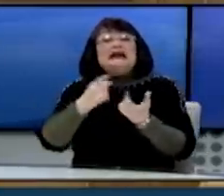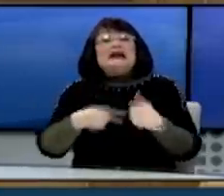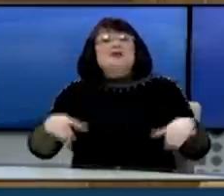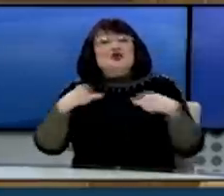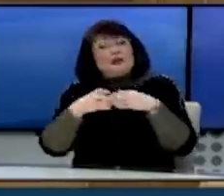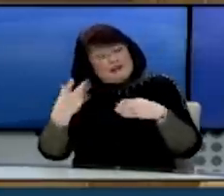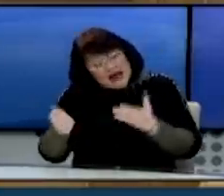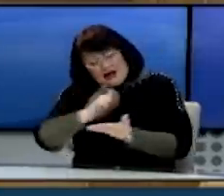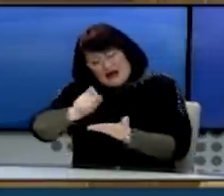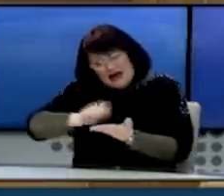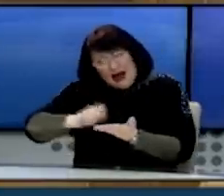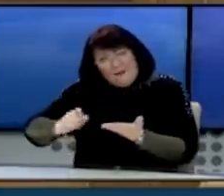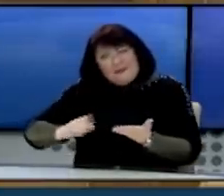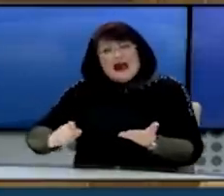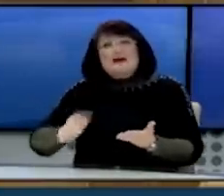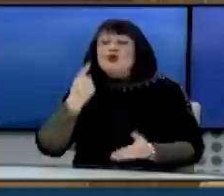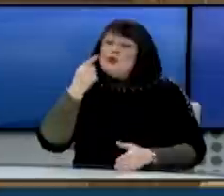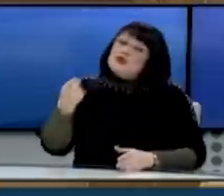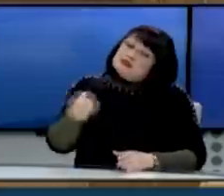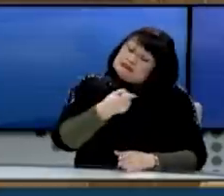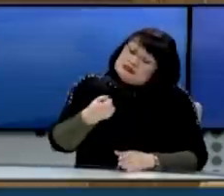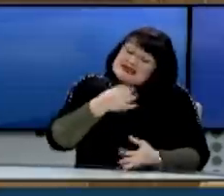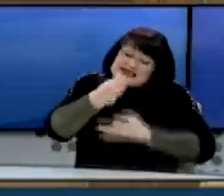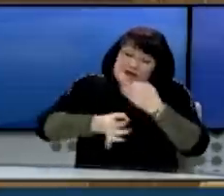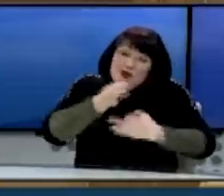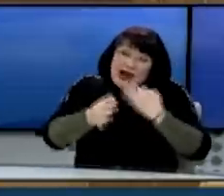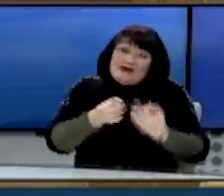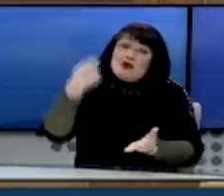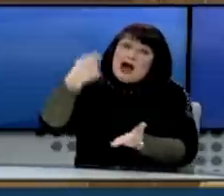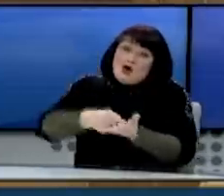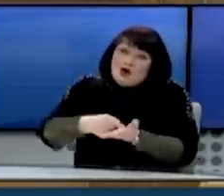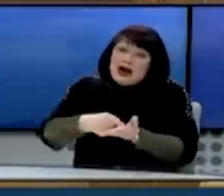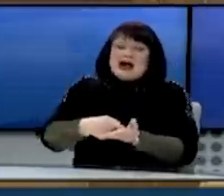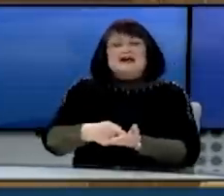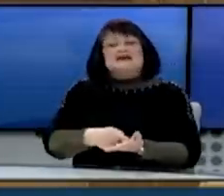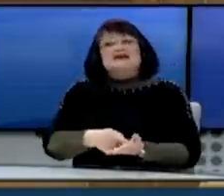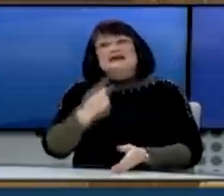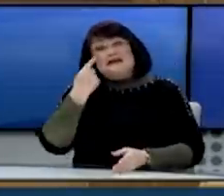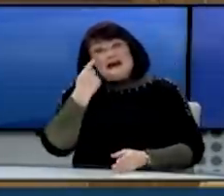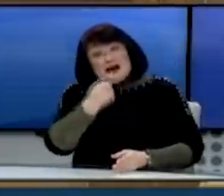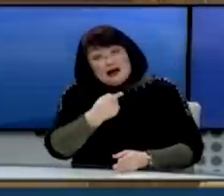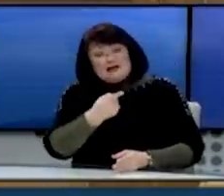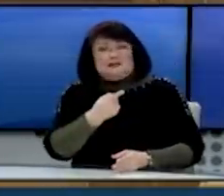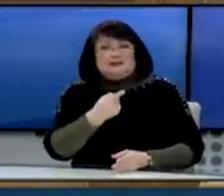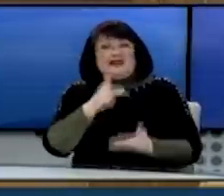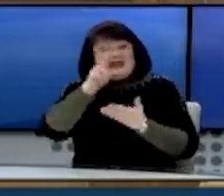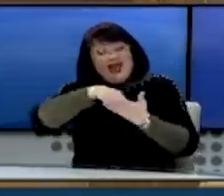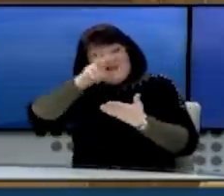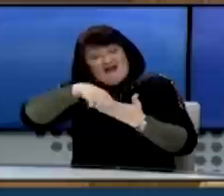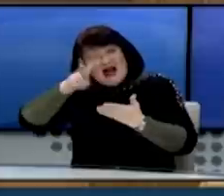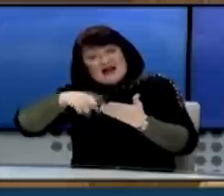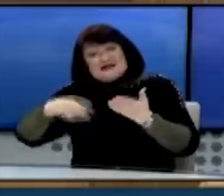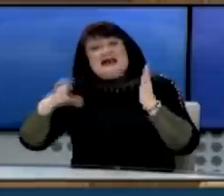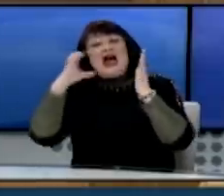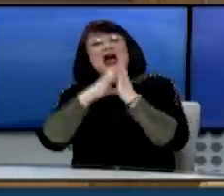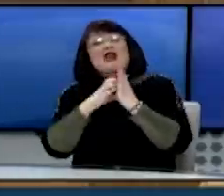του ΚΚΕ. Τους συνιστούμε, σας συνιστούμε να το αγοράσετε από τη σύγχρονη εποχή, αφού διαβάσετε και το